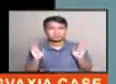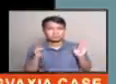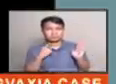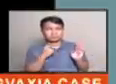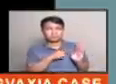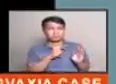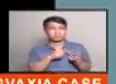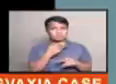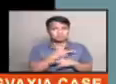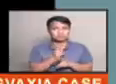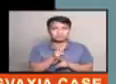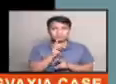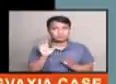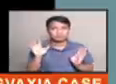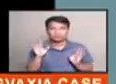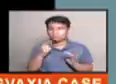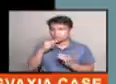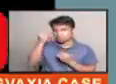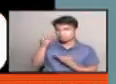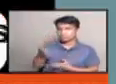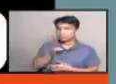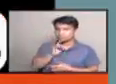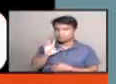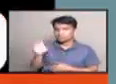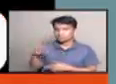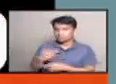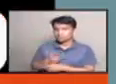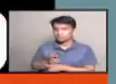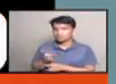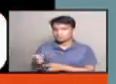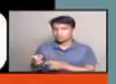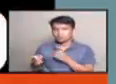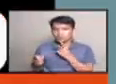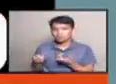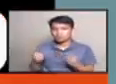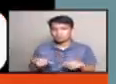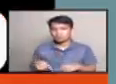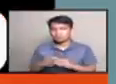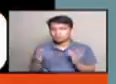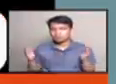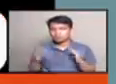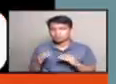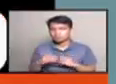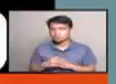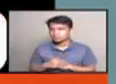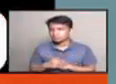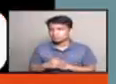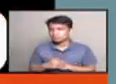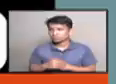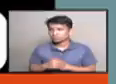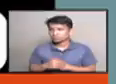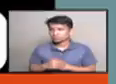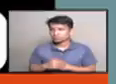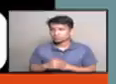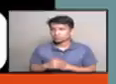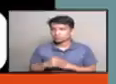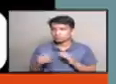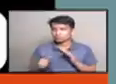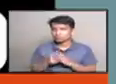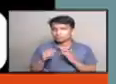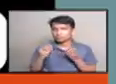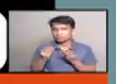nangangako, babayaran ko yan. Wala akong ganung verbal na usapan. Ang magpag-uharap lang po namin ang pag-uusapan namin. Kung paano po namin lulutasin